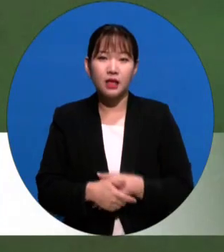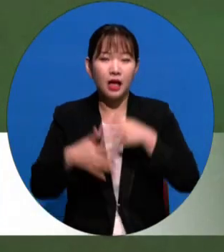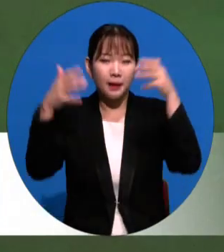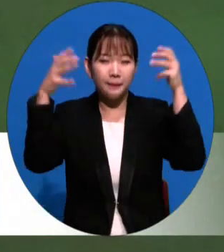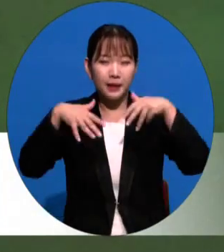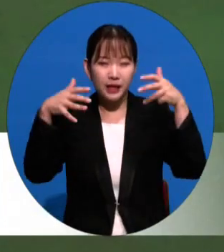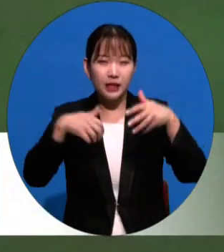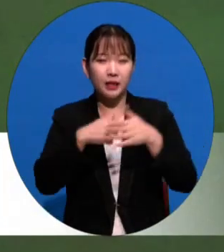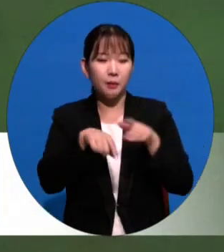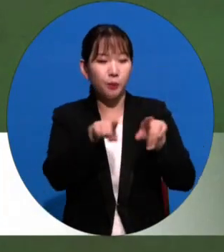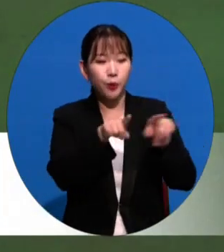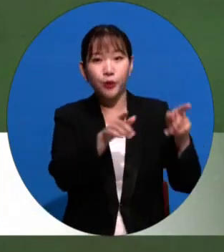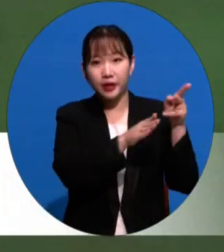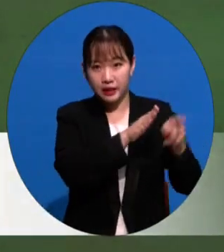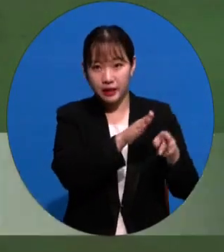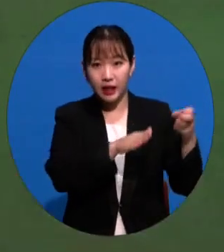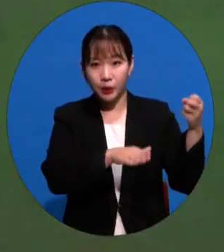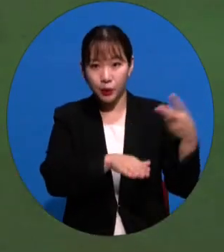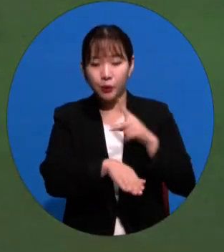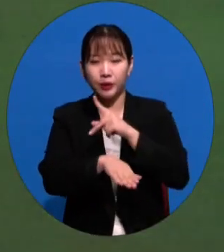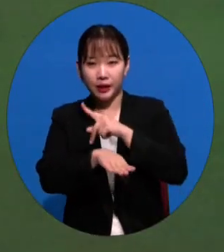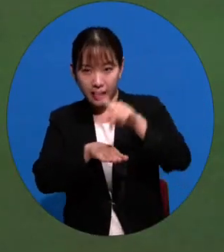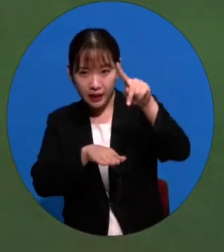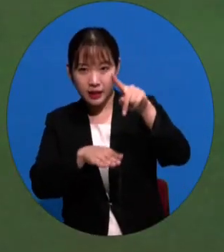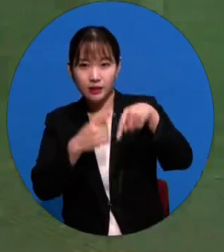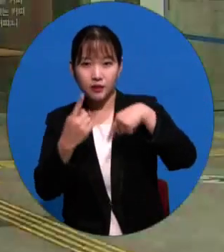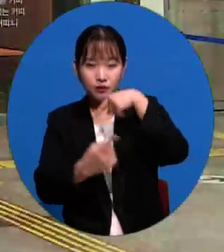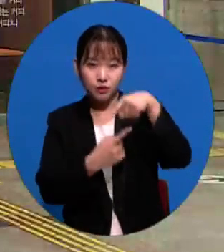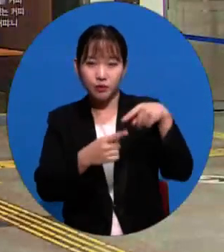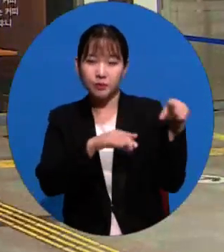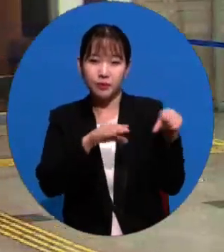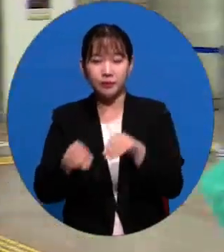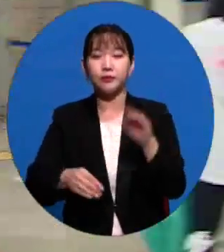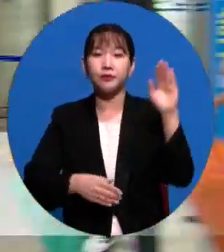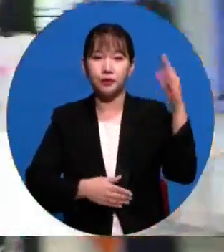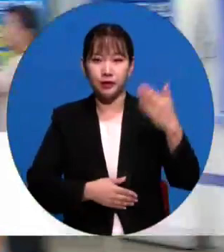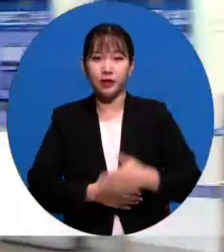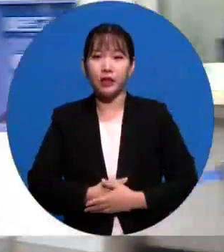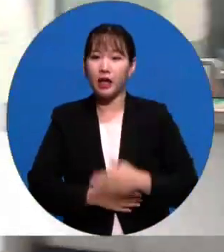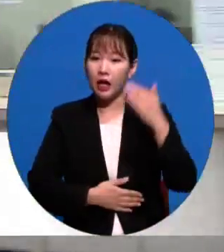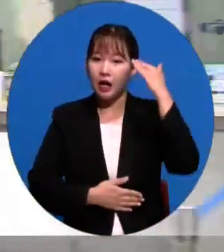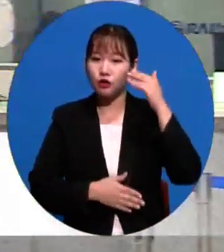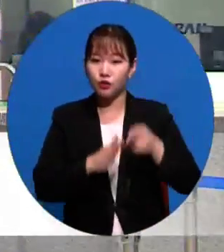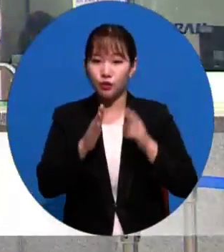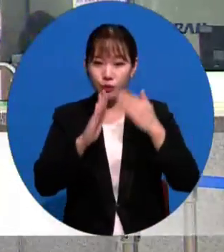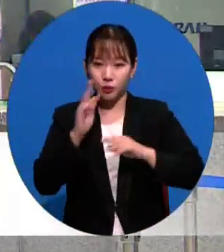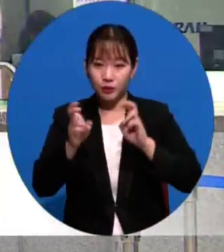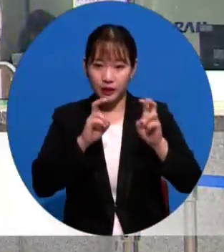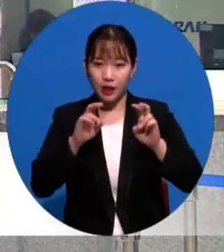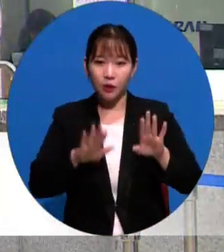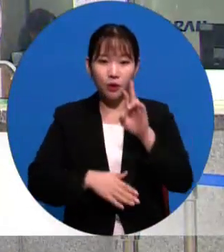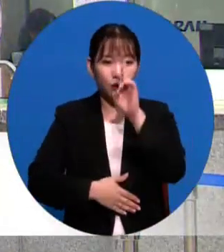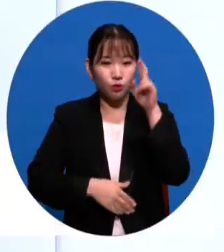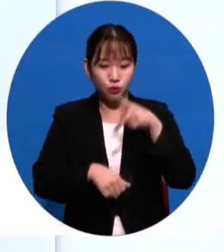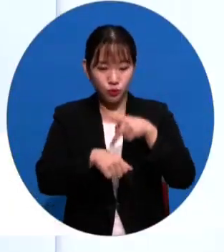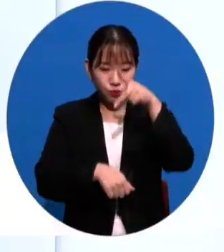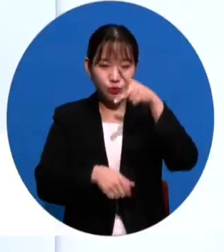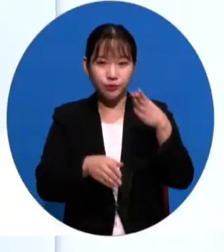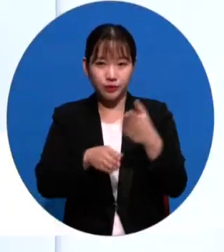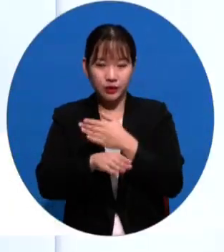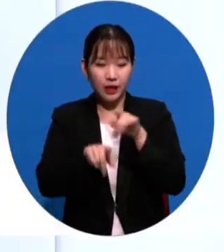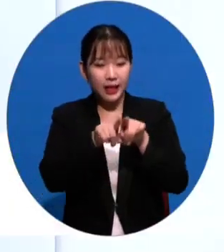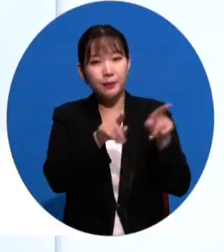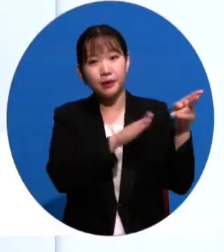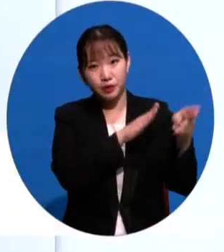집중호우로 일반 열차뿐만 아니라 KTX 운행에도 차질이 빚어졌습니다. 한국철도공사는 오늘 오후 2시부터